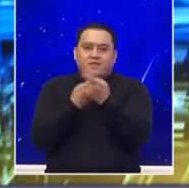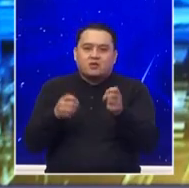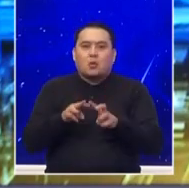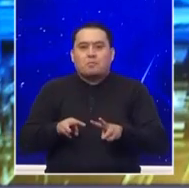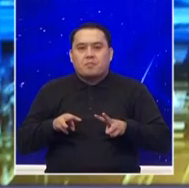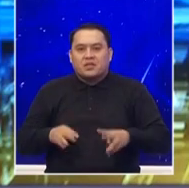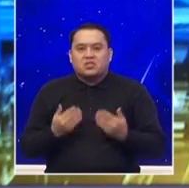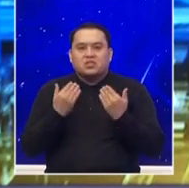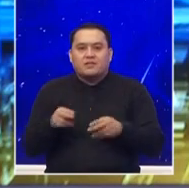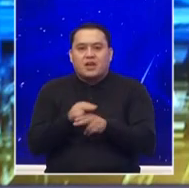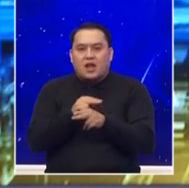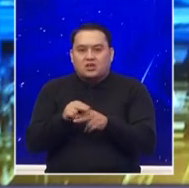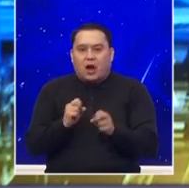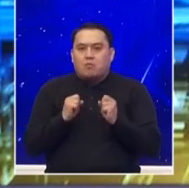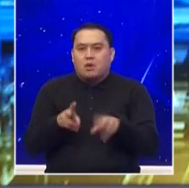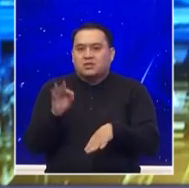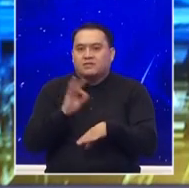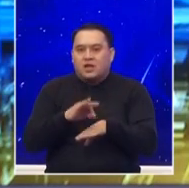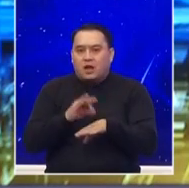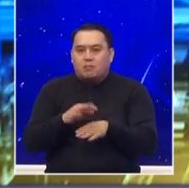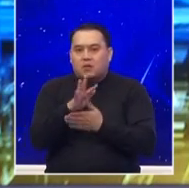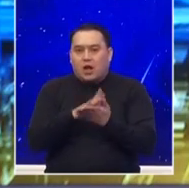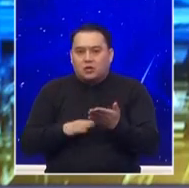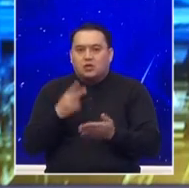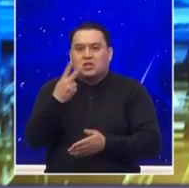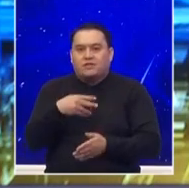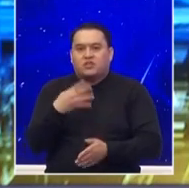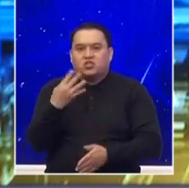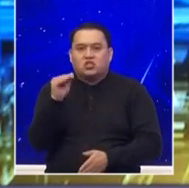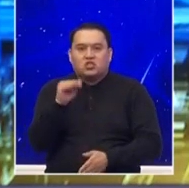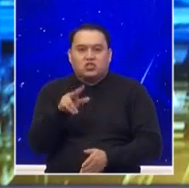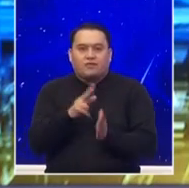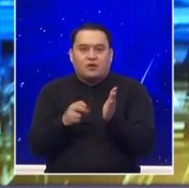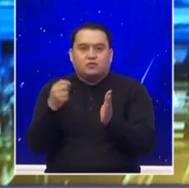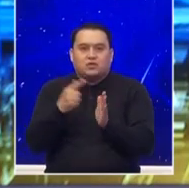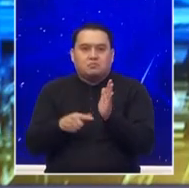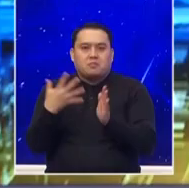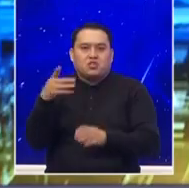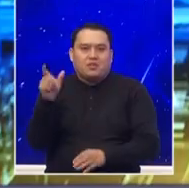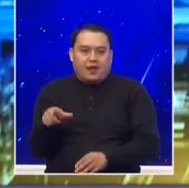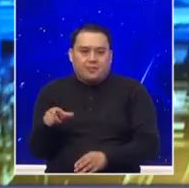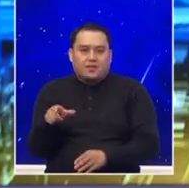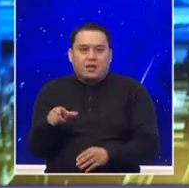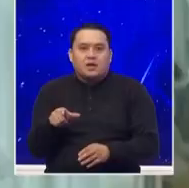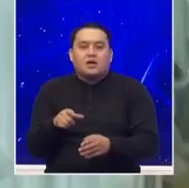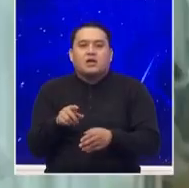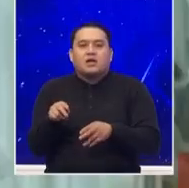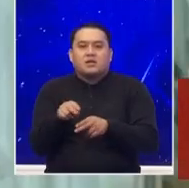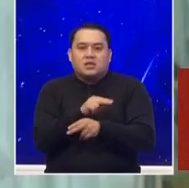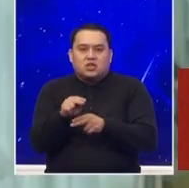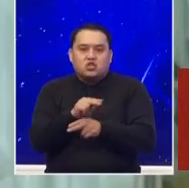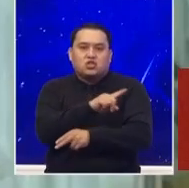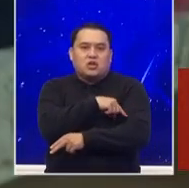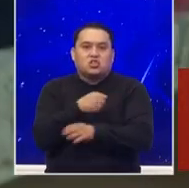в настоящее время лечение от опасного недуга продолжают получать 24 875 человек. В стационарах